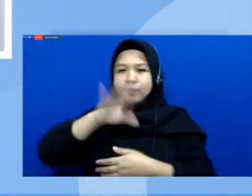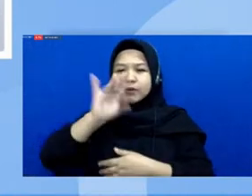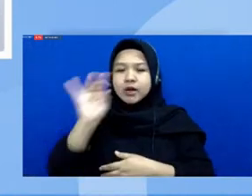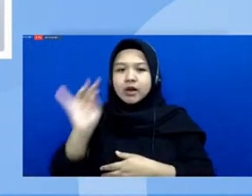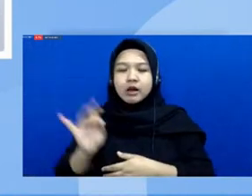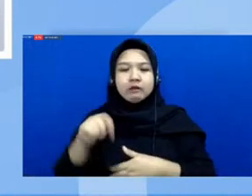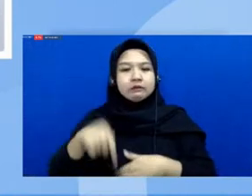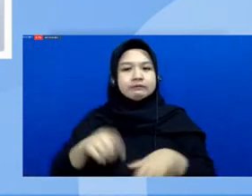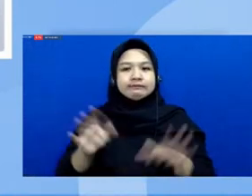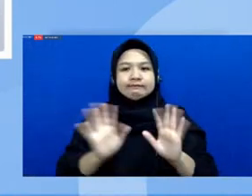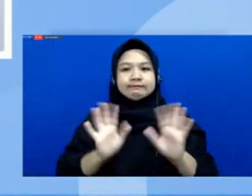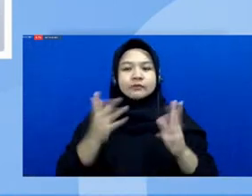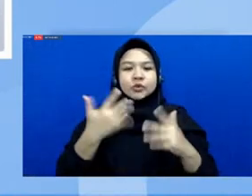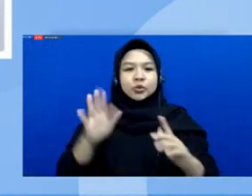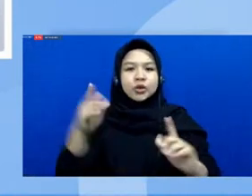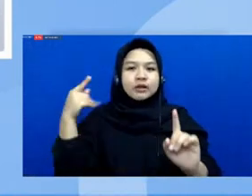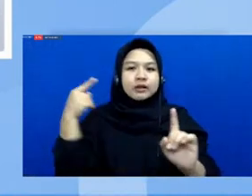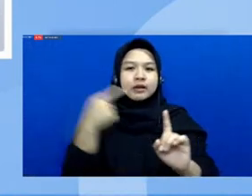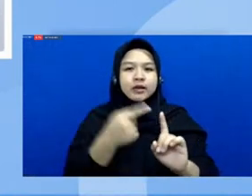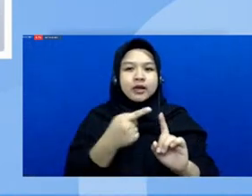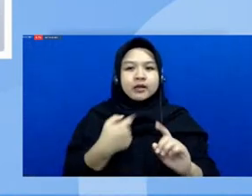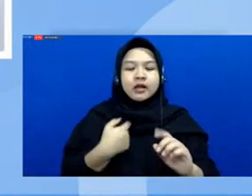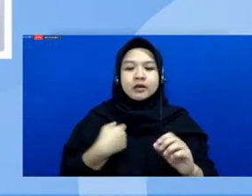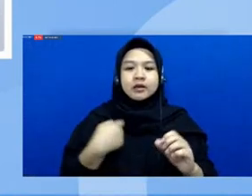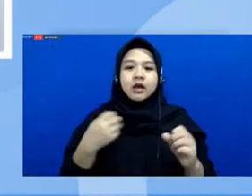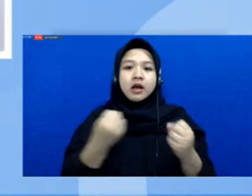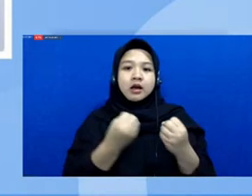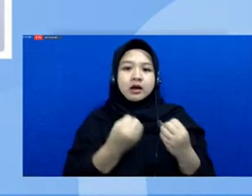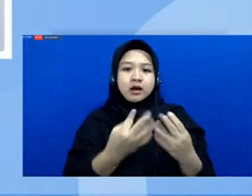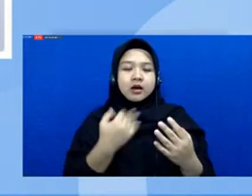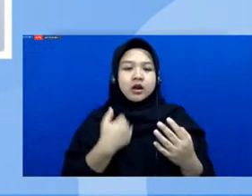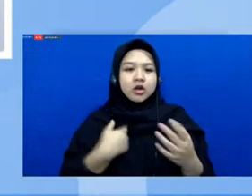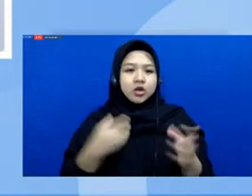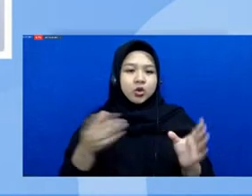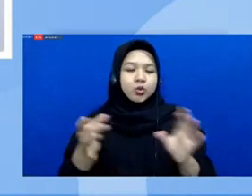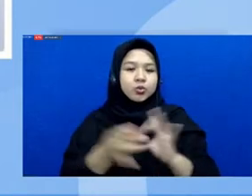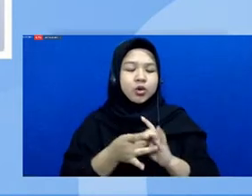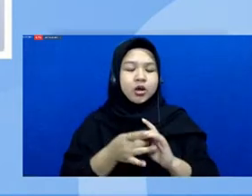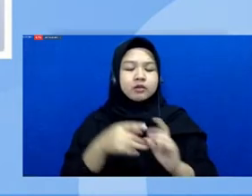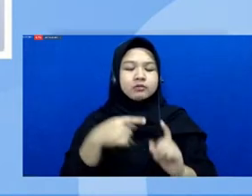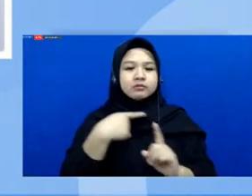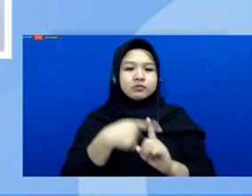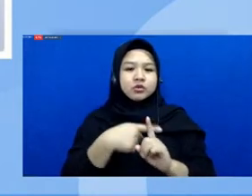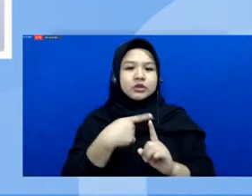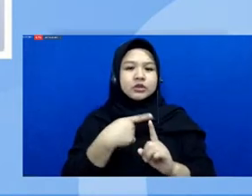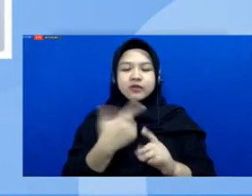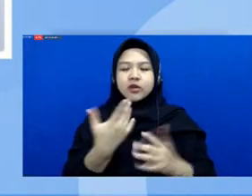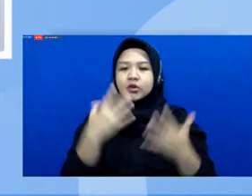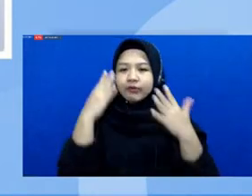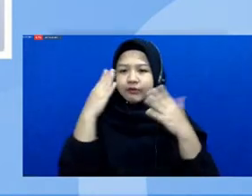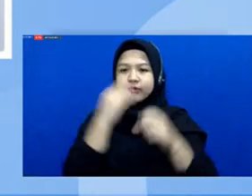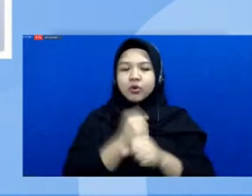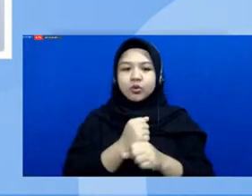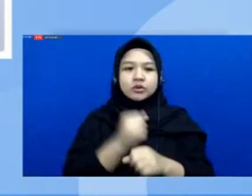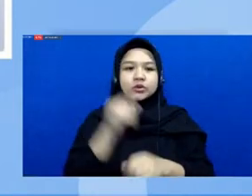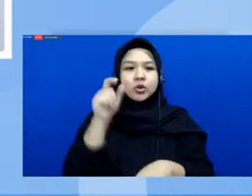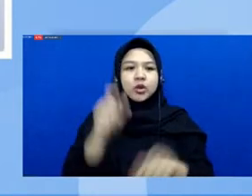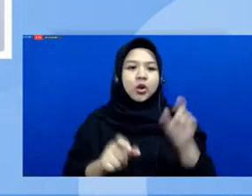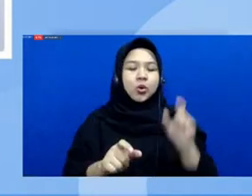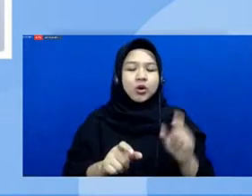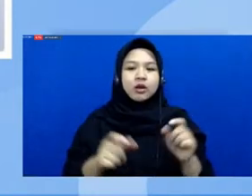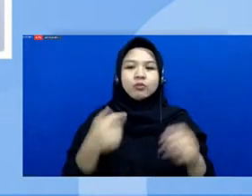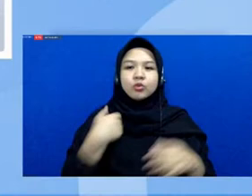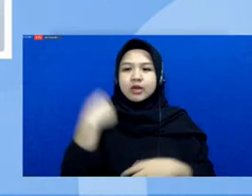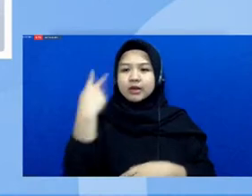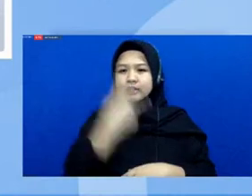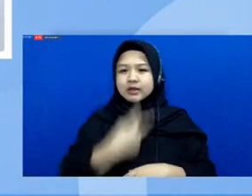enggak, sudah ditargetkan ada angkanya dan dikaitkan dengan positivity rate dan fokus betul kepada orang-orang yang bergejala dan